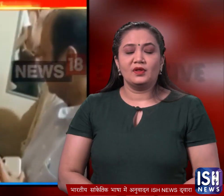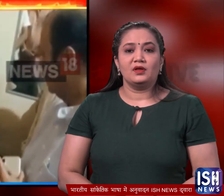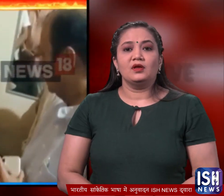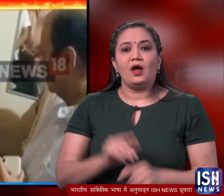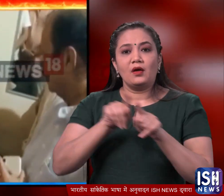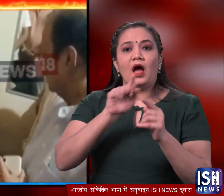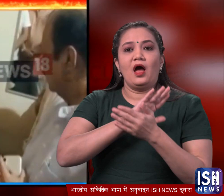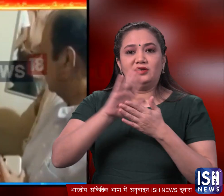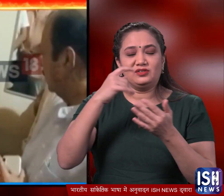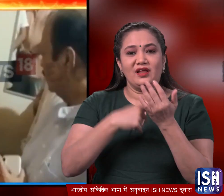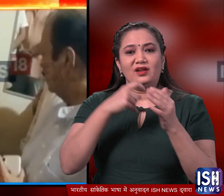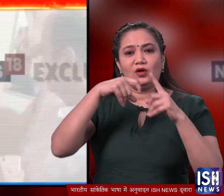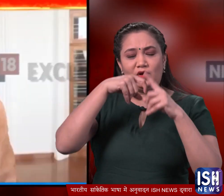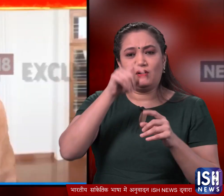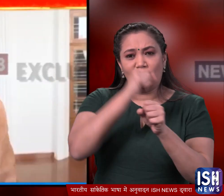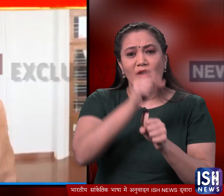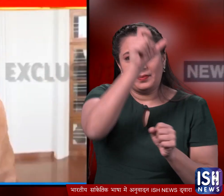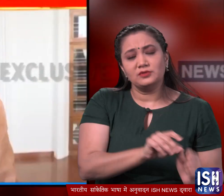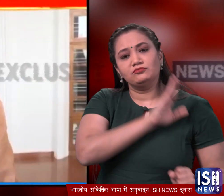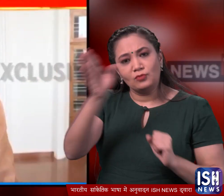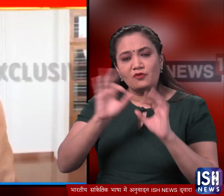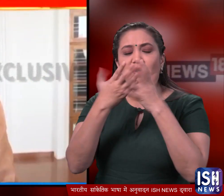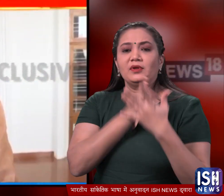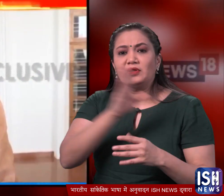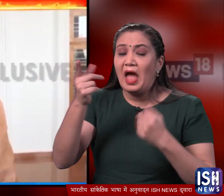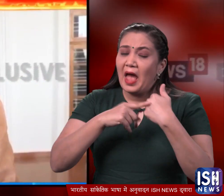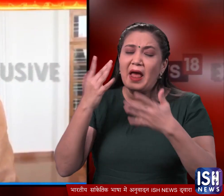नारायण गौड़ा हर्षा के परिवार से मिलने पहुंचे। उन्होंने भरोसा दिया